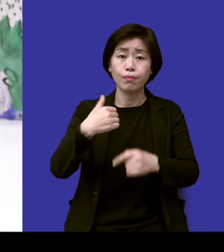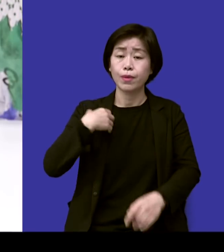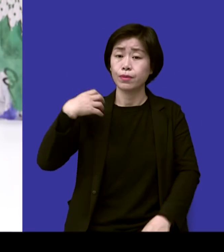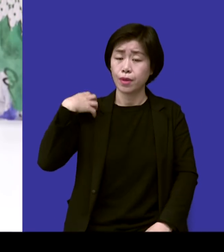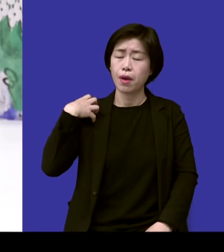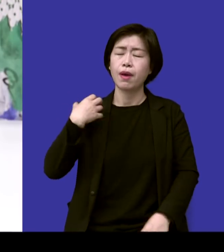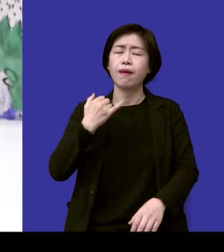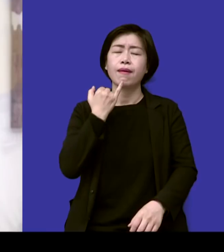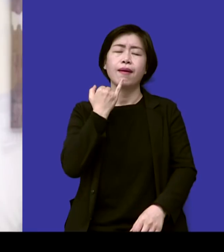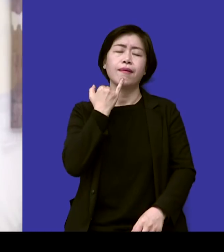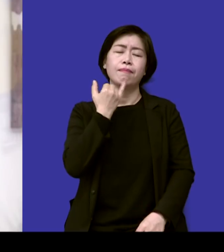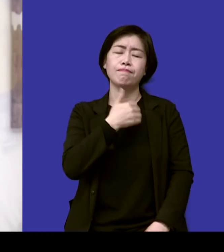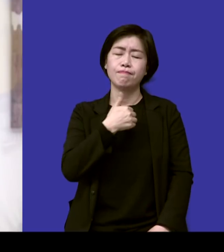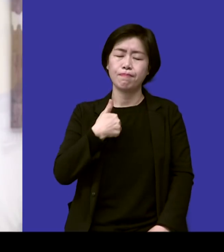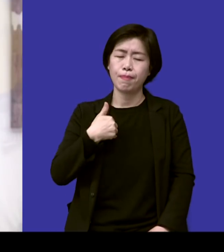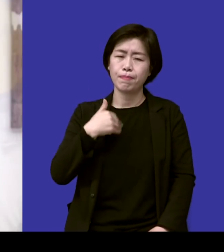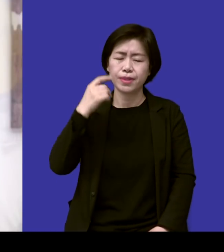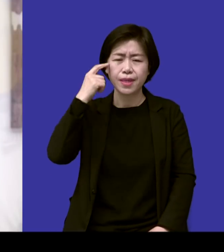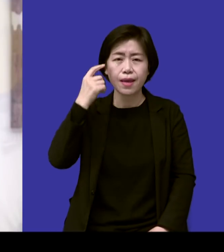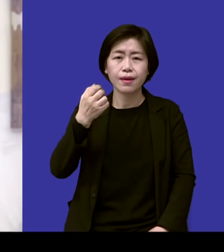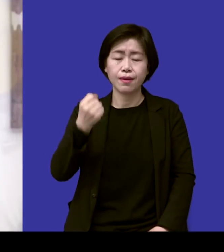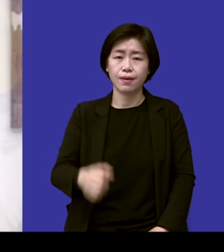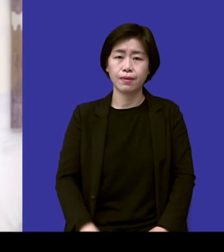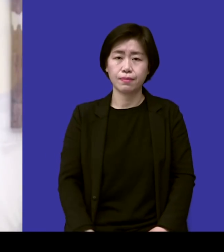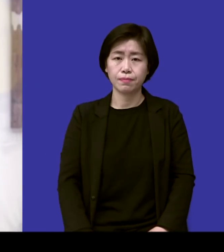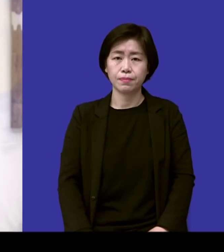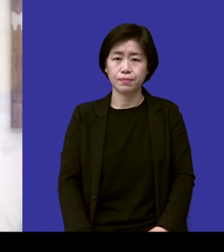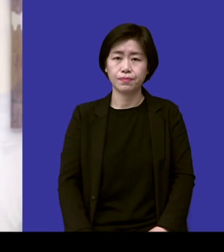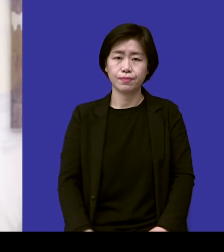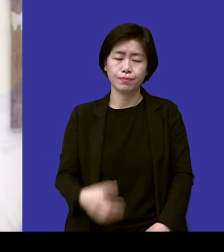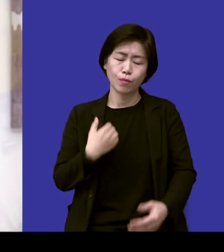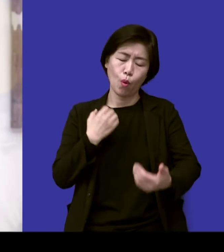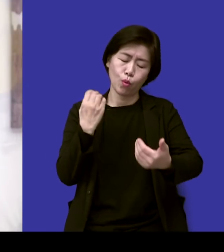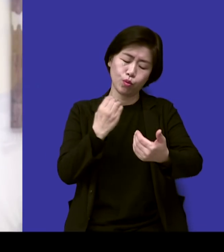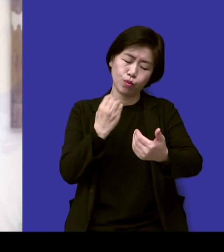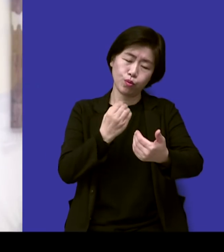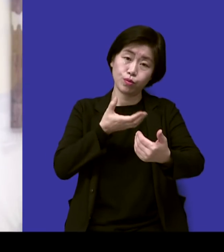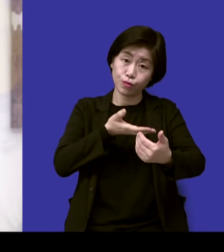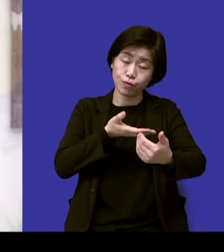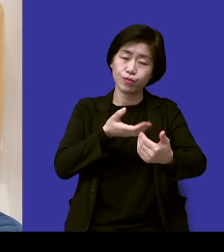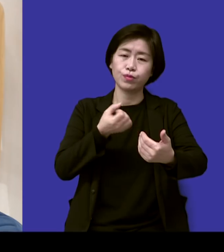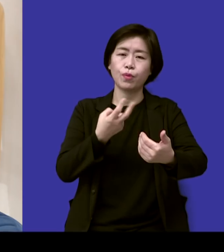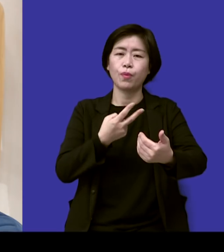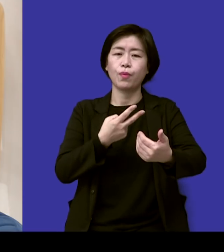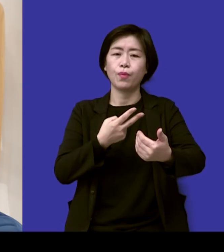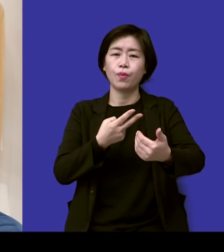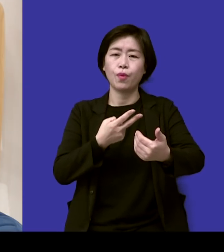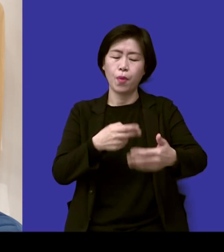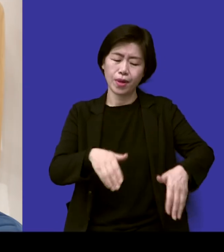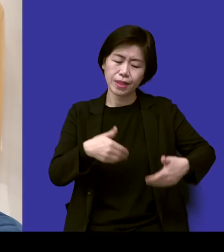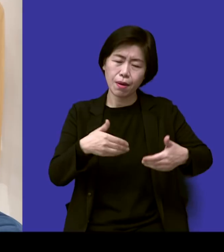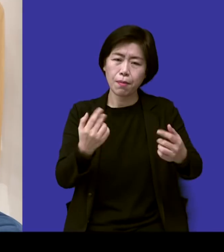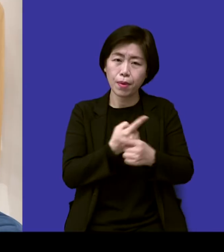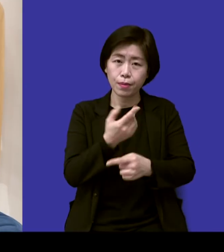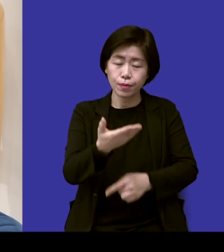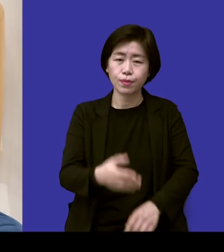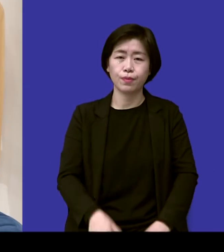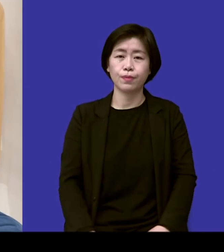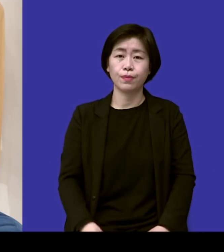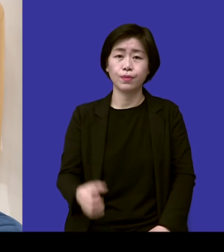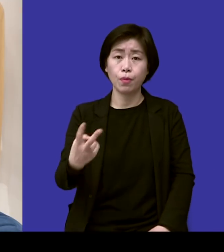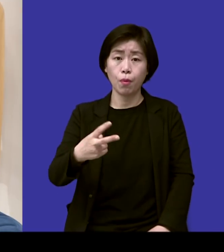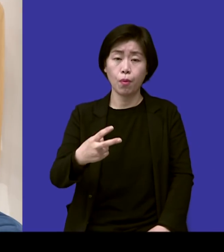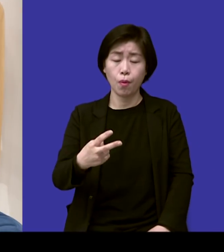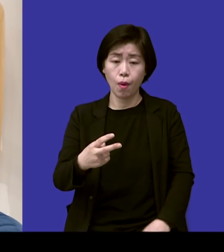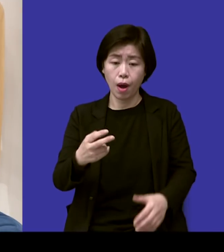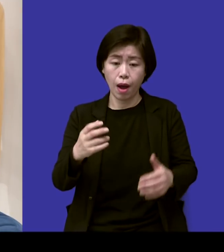했기 때문에 네. 진짜 제 아이 같았어요. 우유 먹이고 기저귀 갈고 아이가 좀 이상하면 병원 빨리